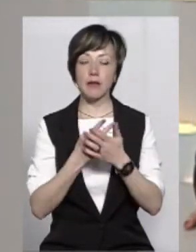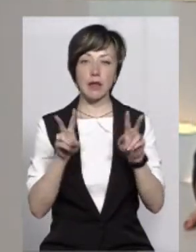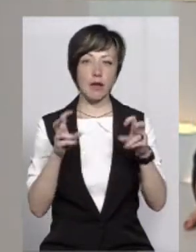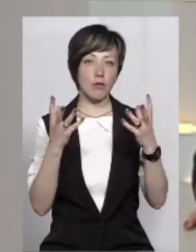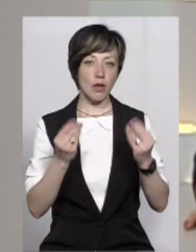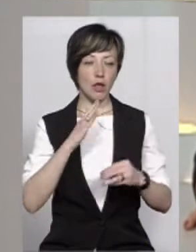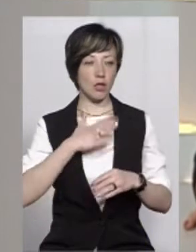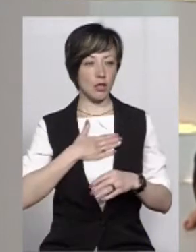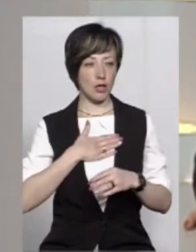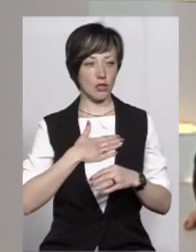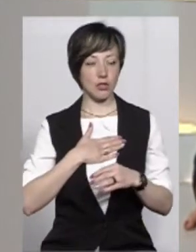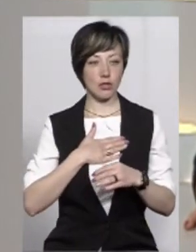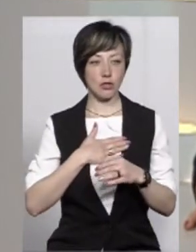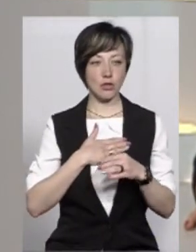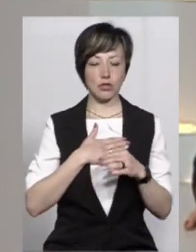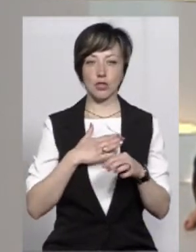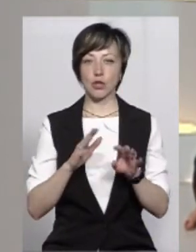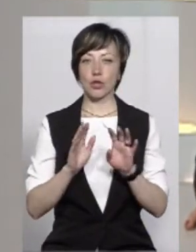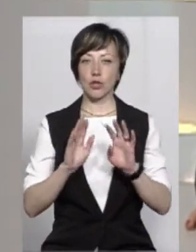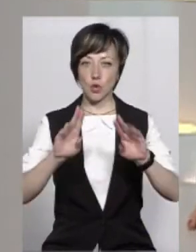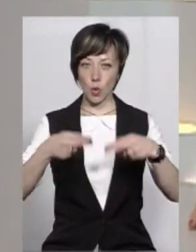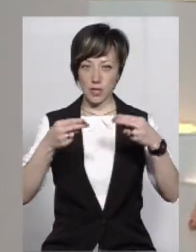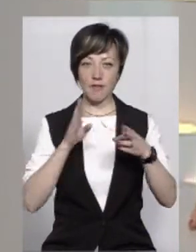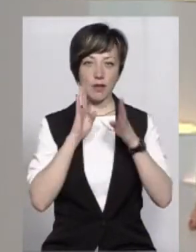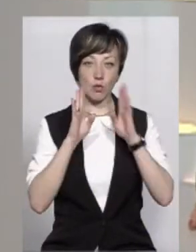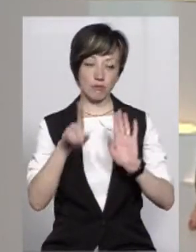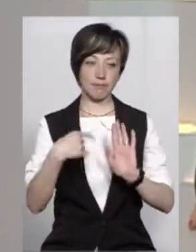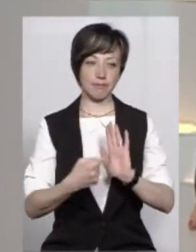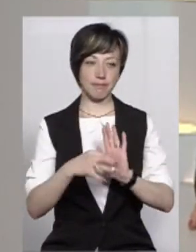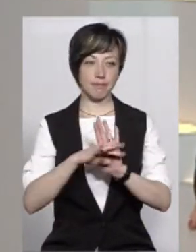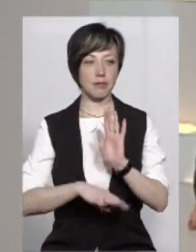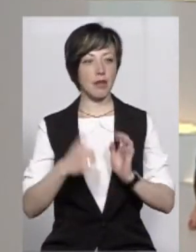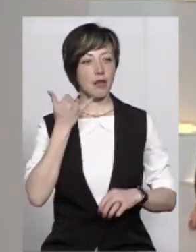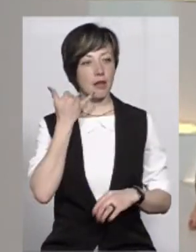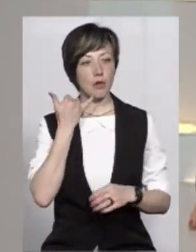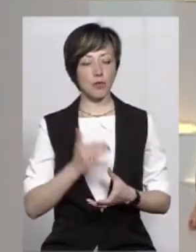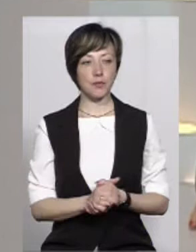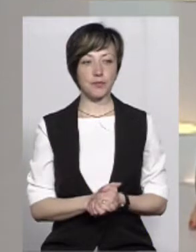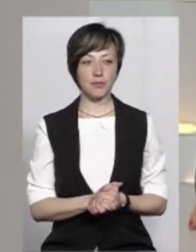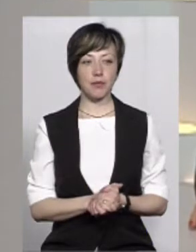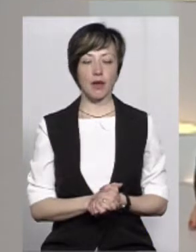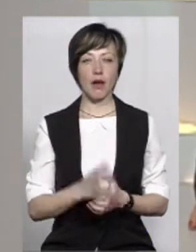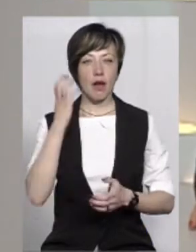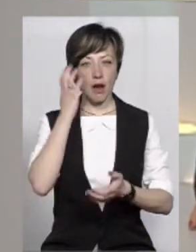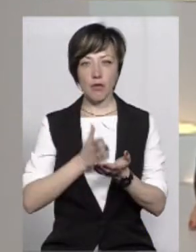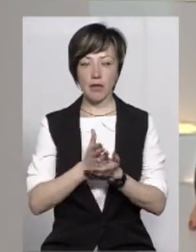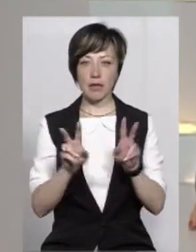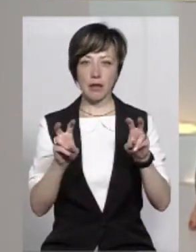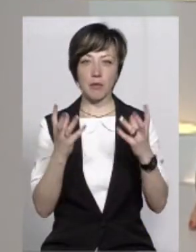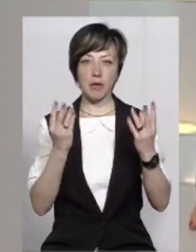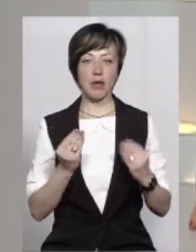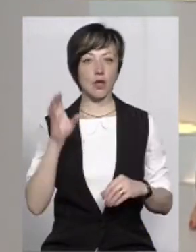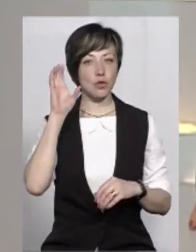тему дня на нашій сторінці у Facebook та ставити свої запитання телефоном. Радіоверсію теми дня